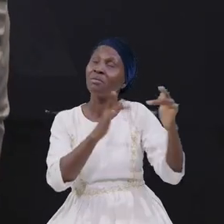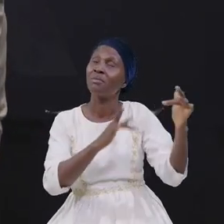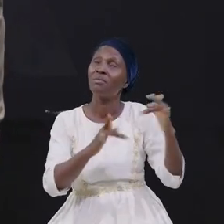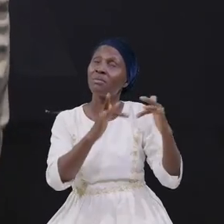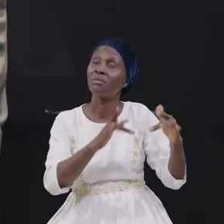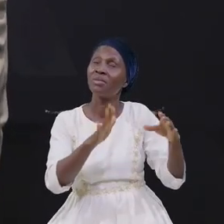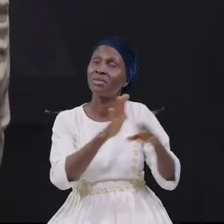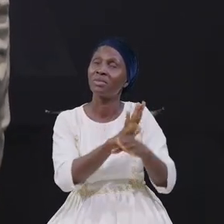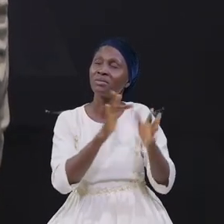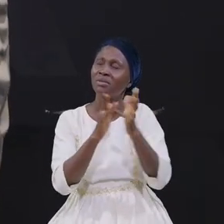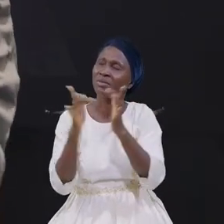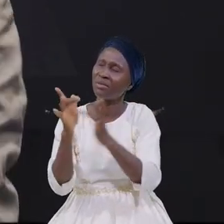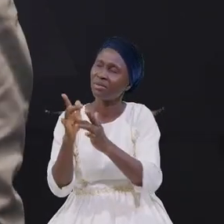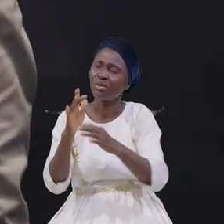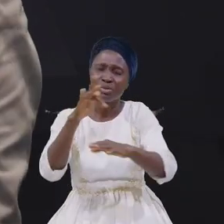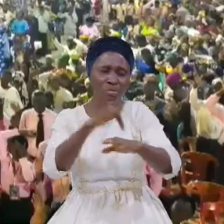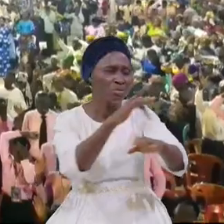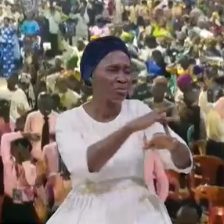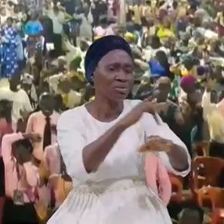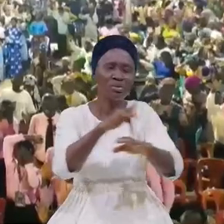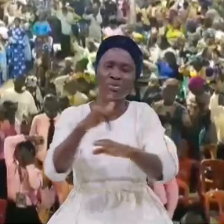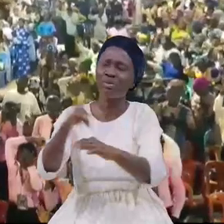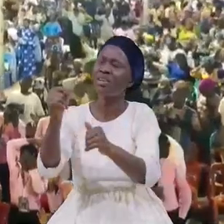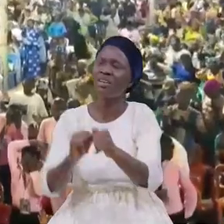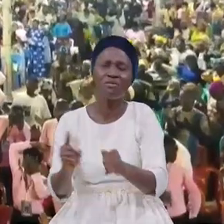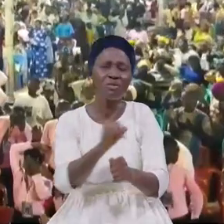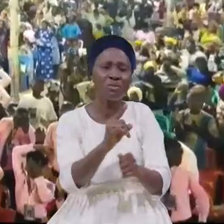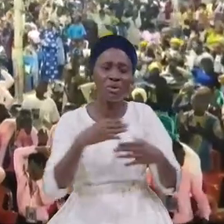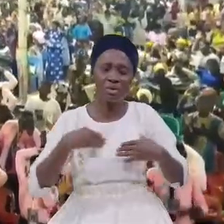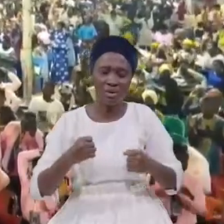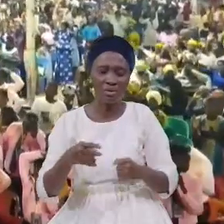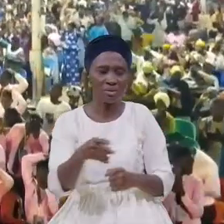compatissant Jésus, touche tout le monde, guéris-les.